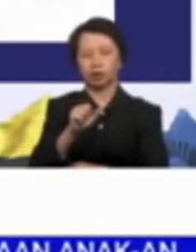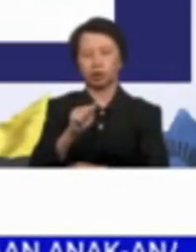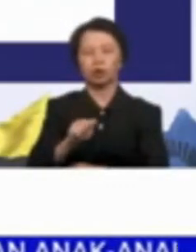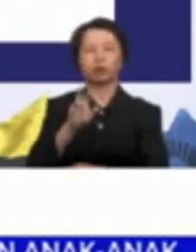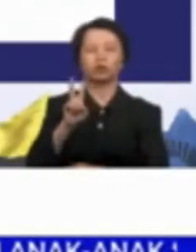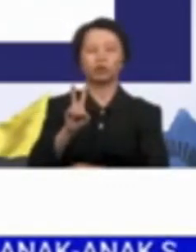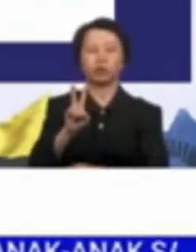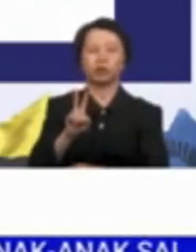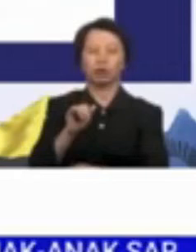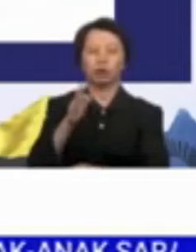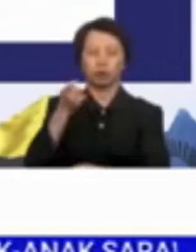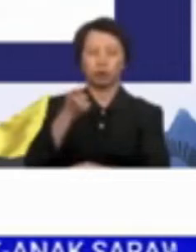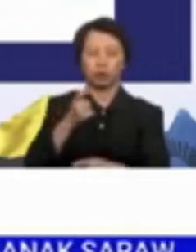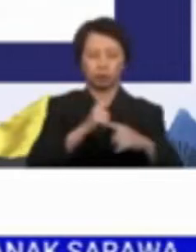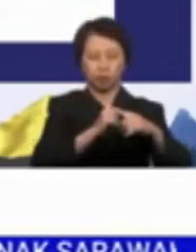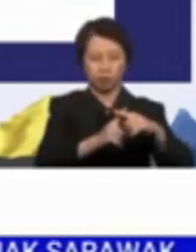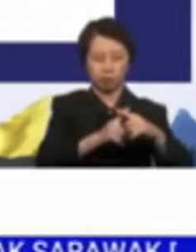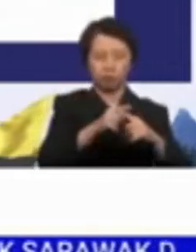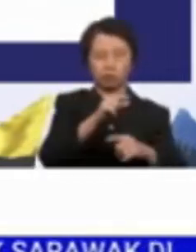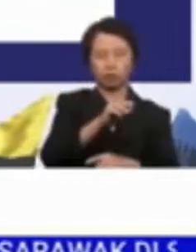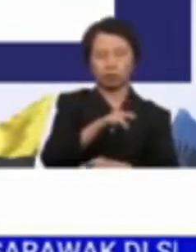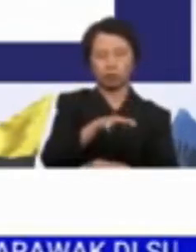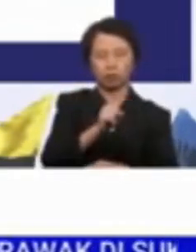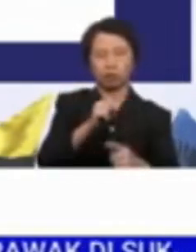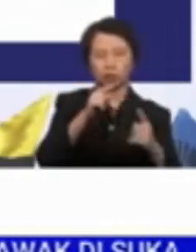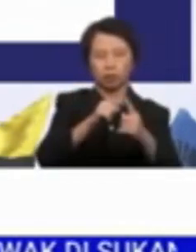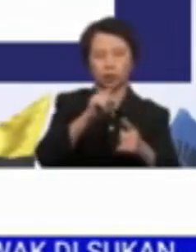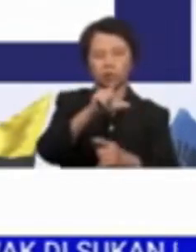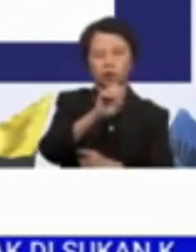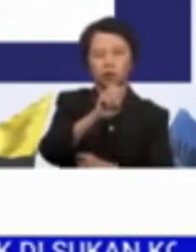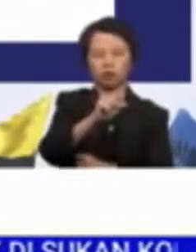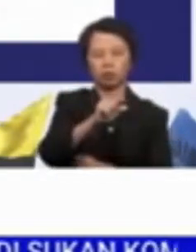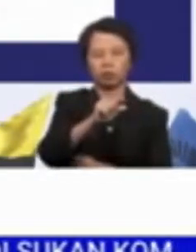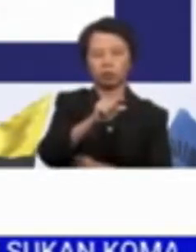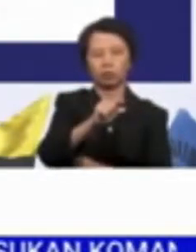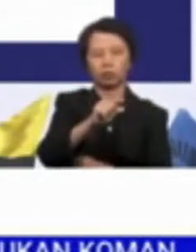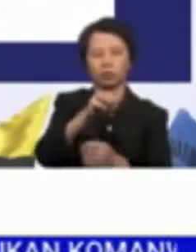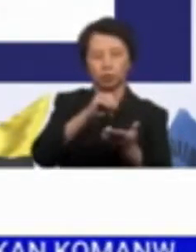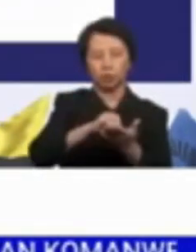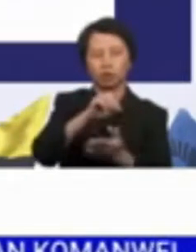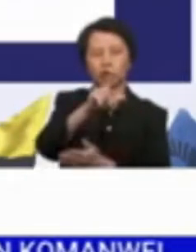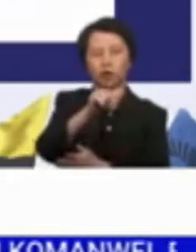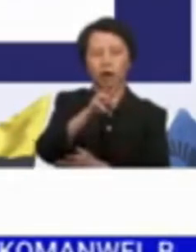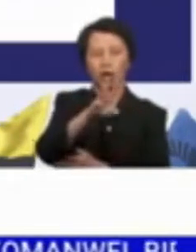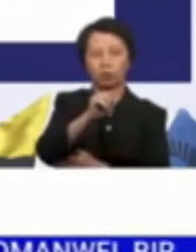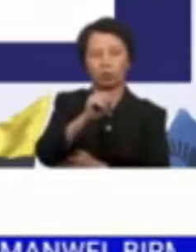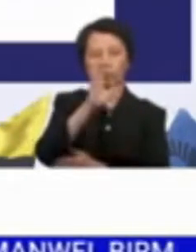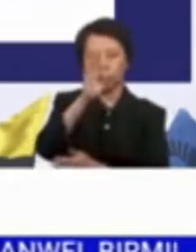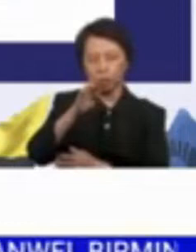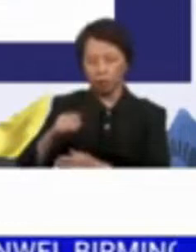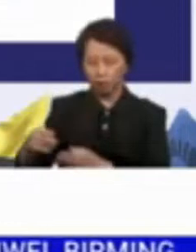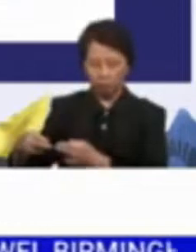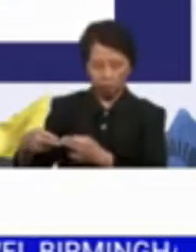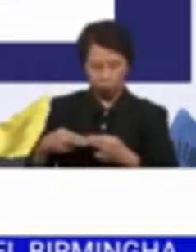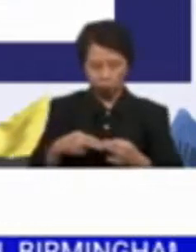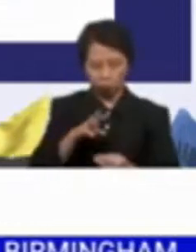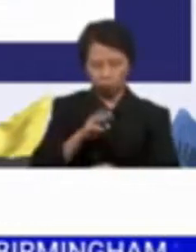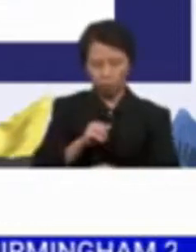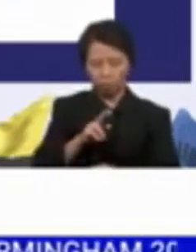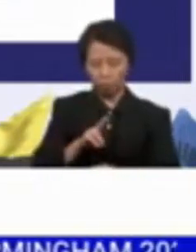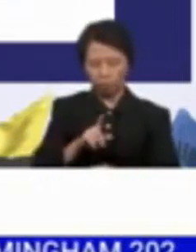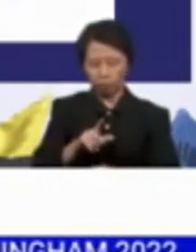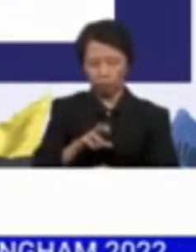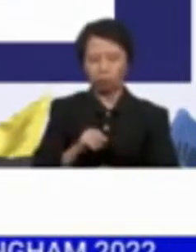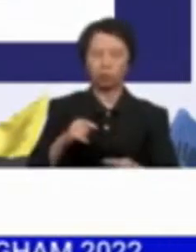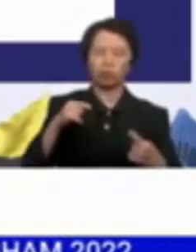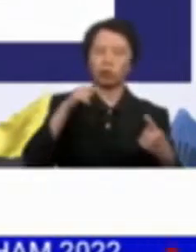SSLR dari Sempang Gelugus ke Long Lopeng di Lawas ini akan menghubungkan Mulu